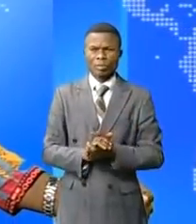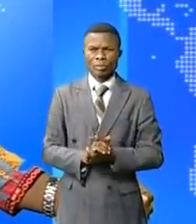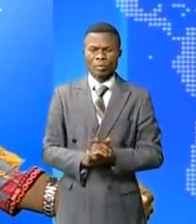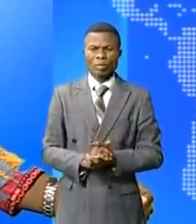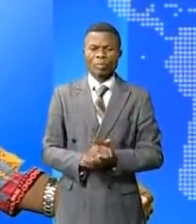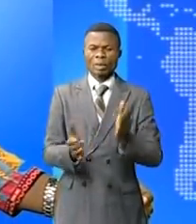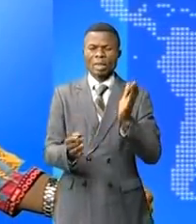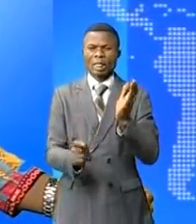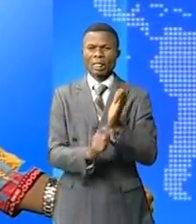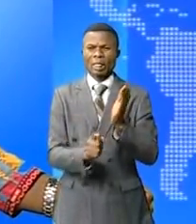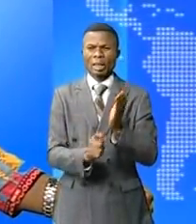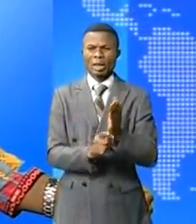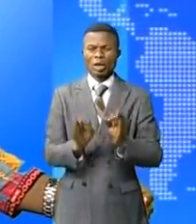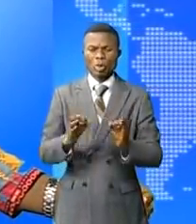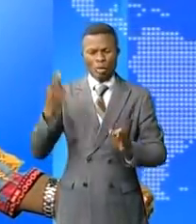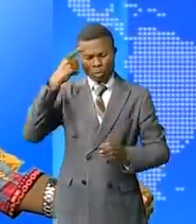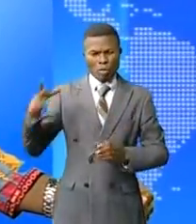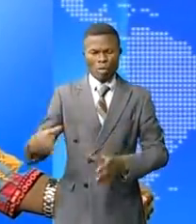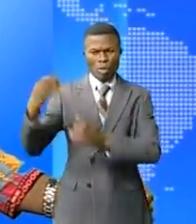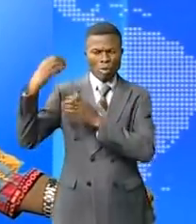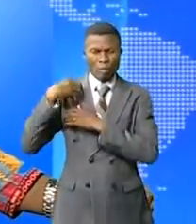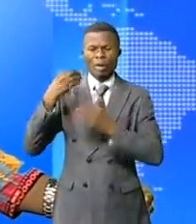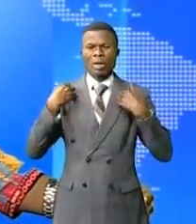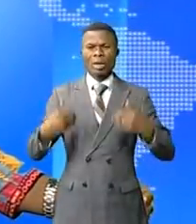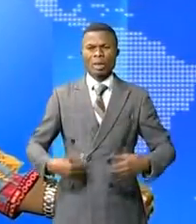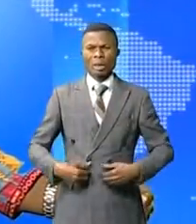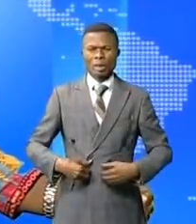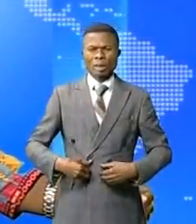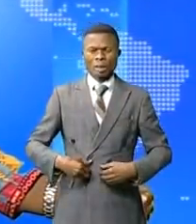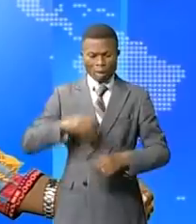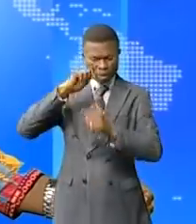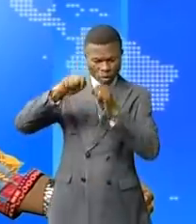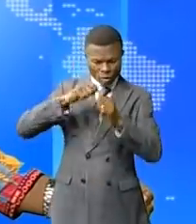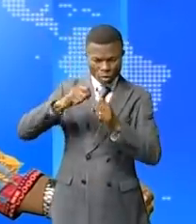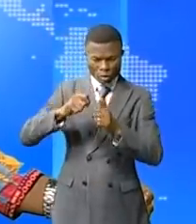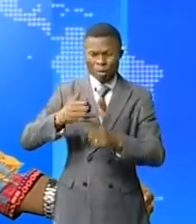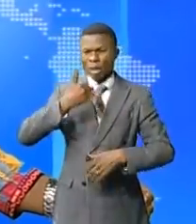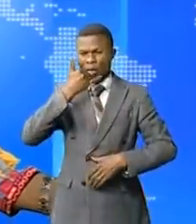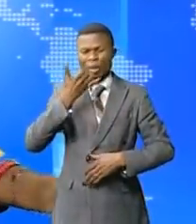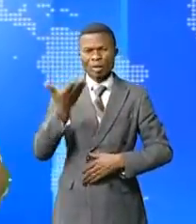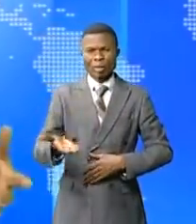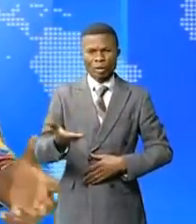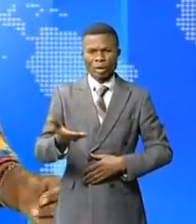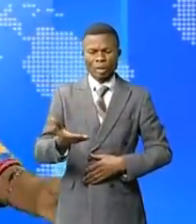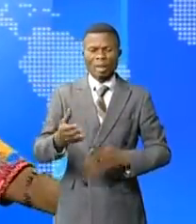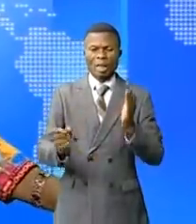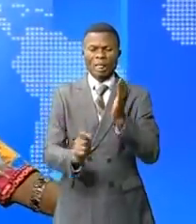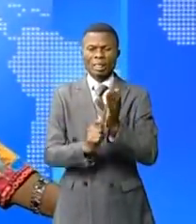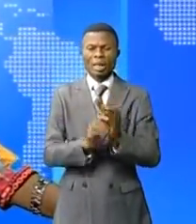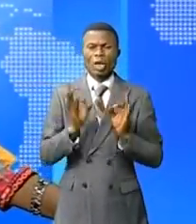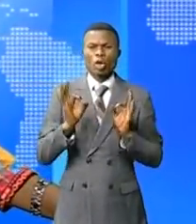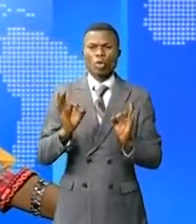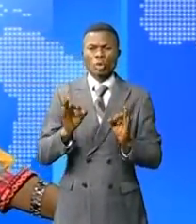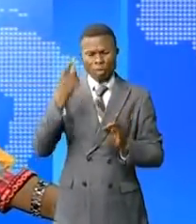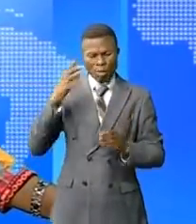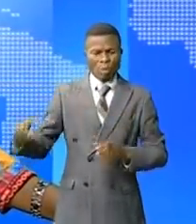Nouvelle technologie dans la prise en charge de la santé, l'échographie portable avec smartphone. C'est une nouvelle pratique dans la prise